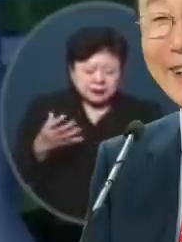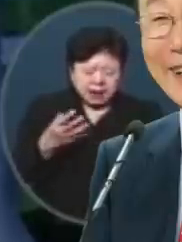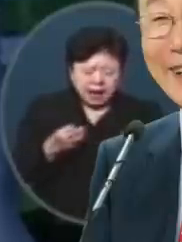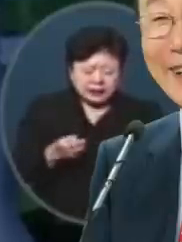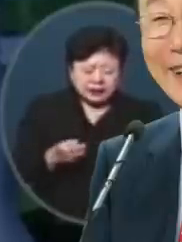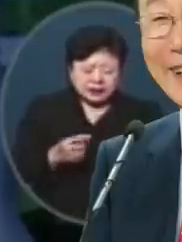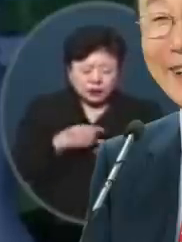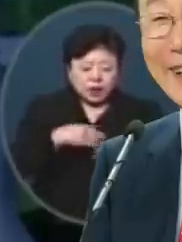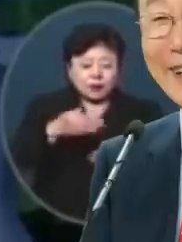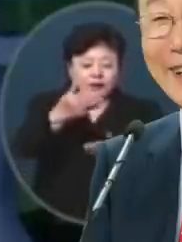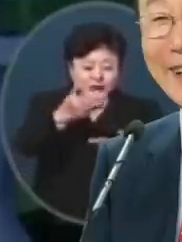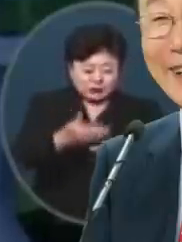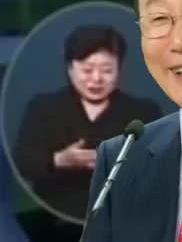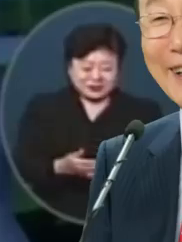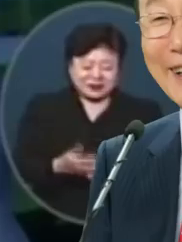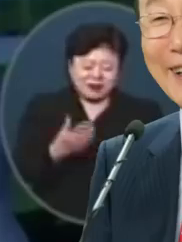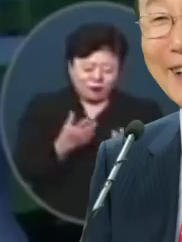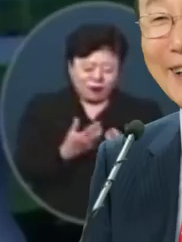교회에 보내주신가 봅니다.